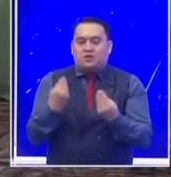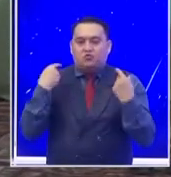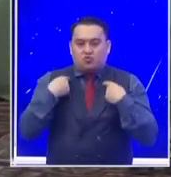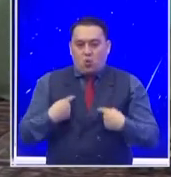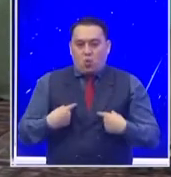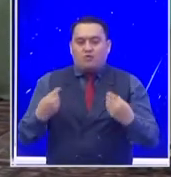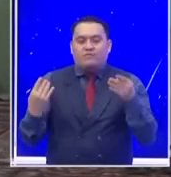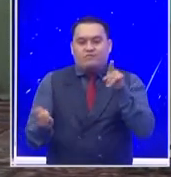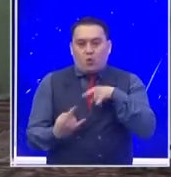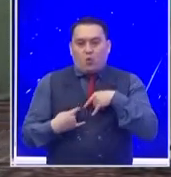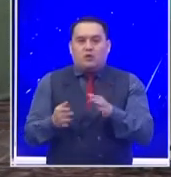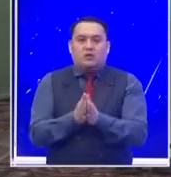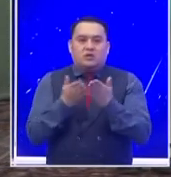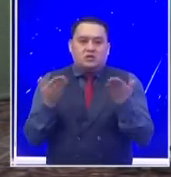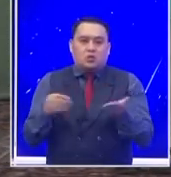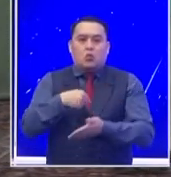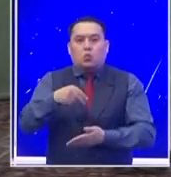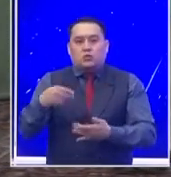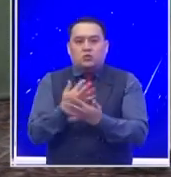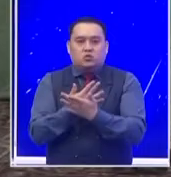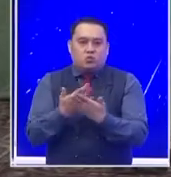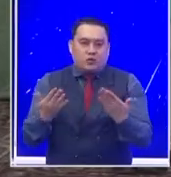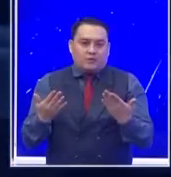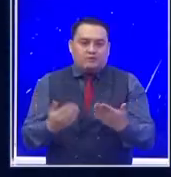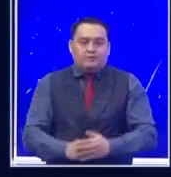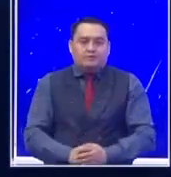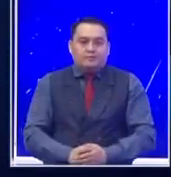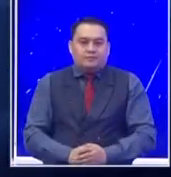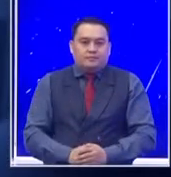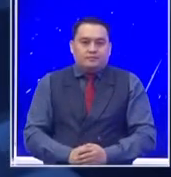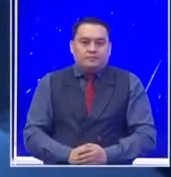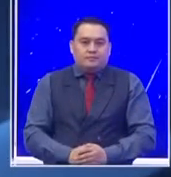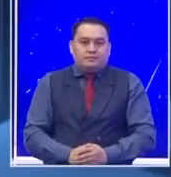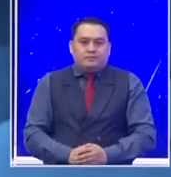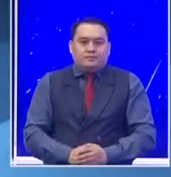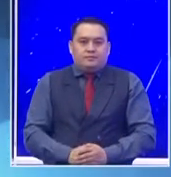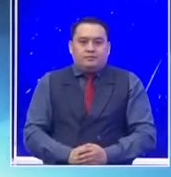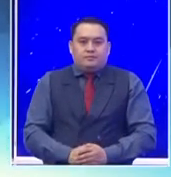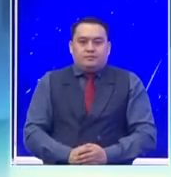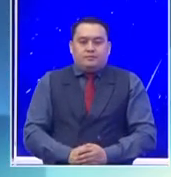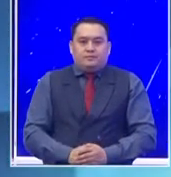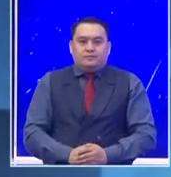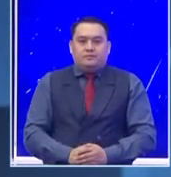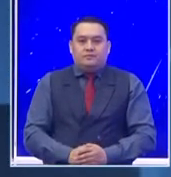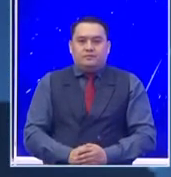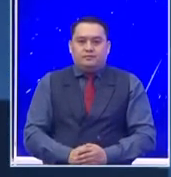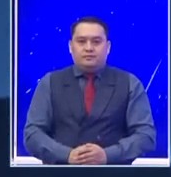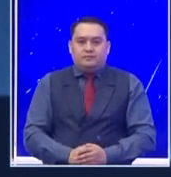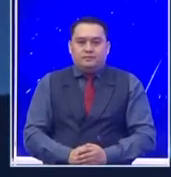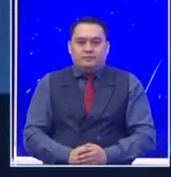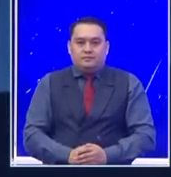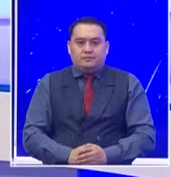школьная форма тетради и ручки и другая атрибутика до мира нет of a black телеканал джитсу